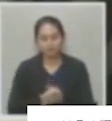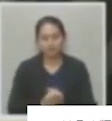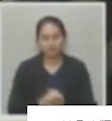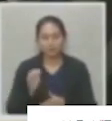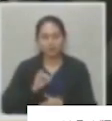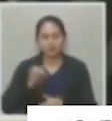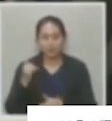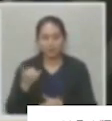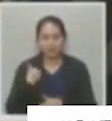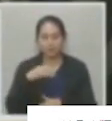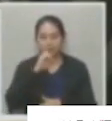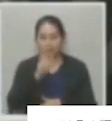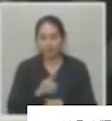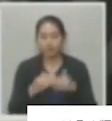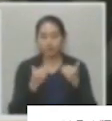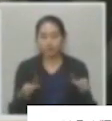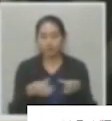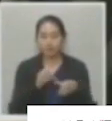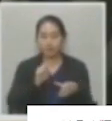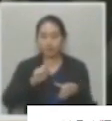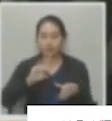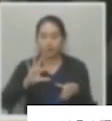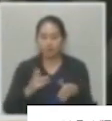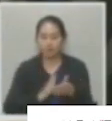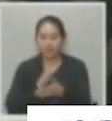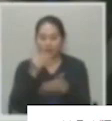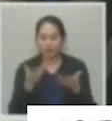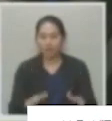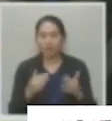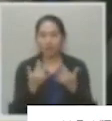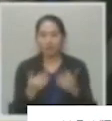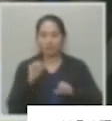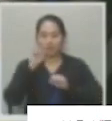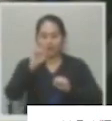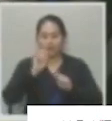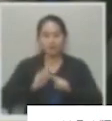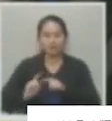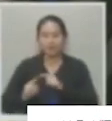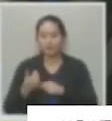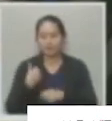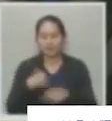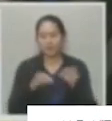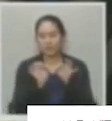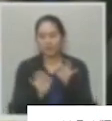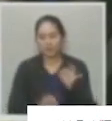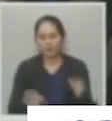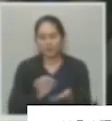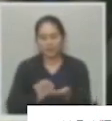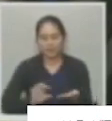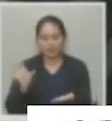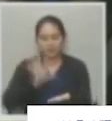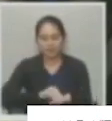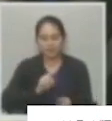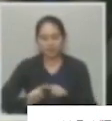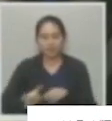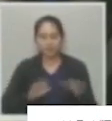ขณะนี้เนี่ยผ่านสนช.แล้วรอประกาศราชกิจจากฎหมายหลายเรื่องท่านเขียนไว้ในเล่มหนึ่งวันนี้ผมจะตามดูว่